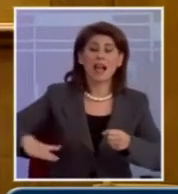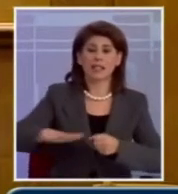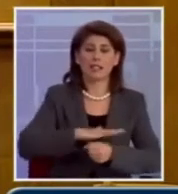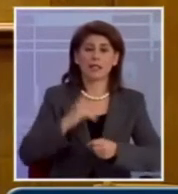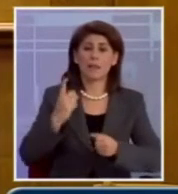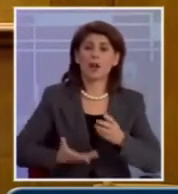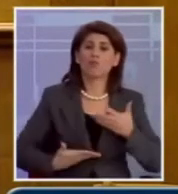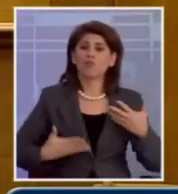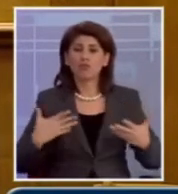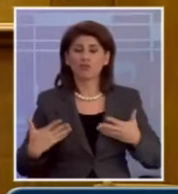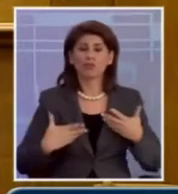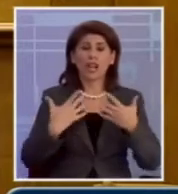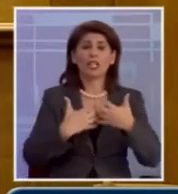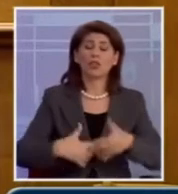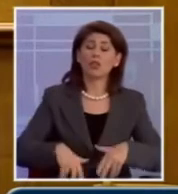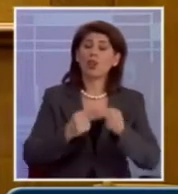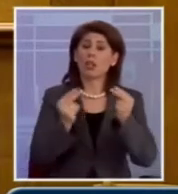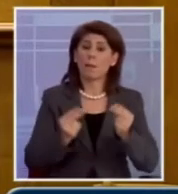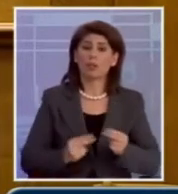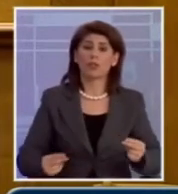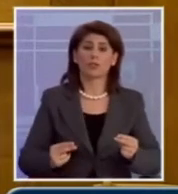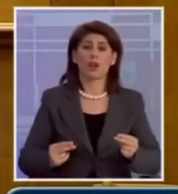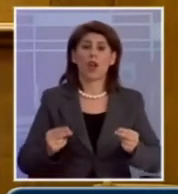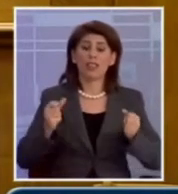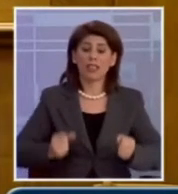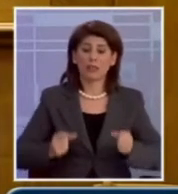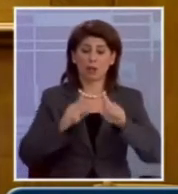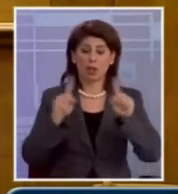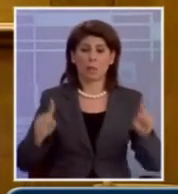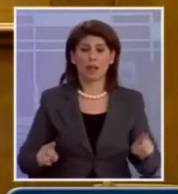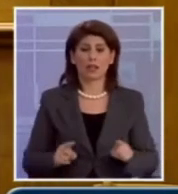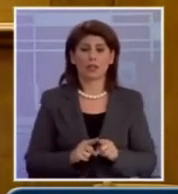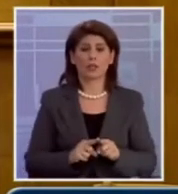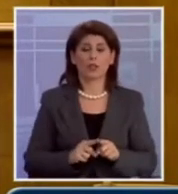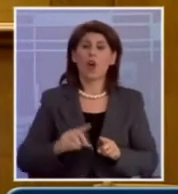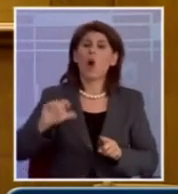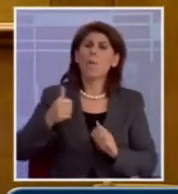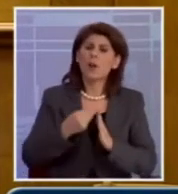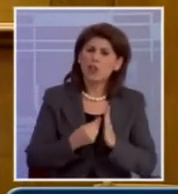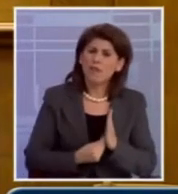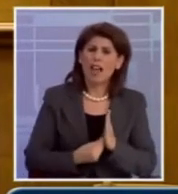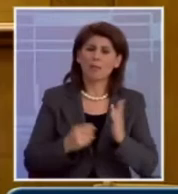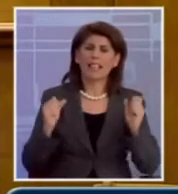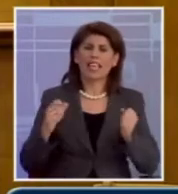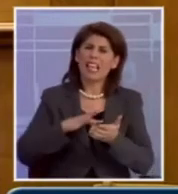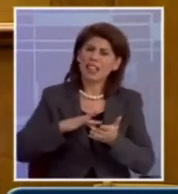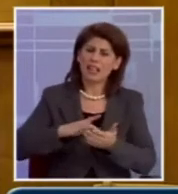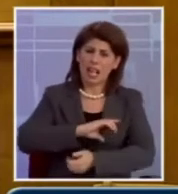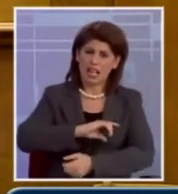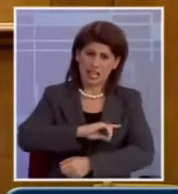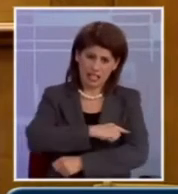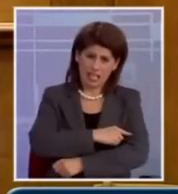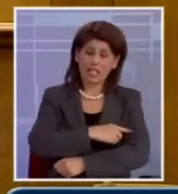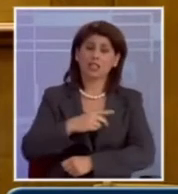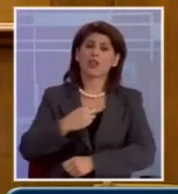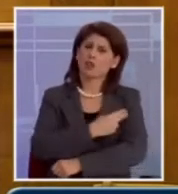σύγχρονο, λειτουργικό και αποτελεσματικό θεσμικό πλαίσιο πρωτοβάθμιας υγείας, δημόσιας